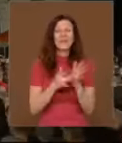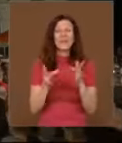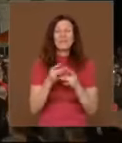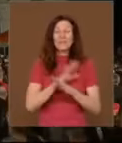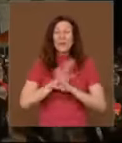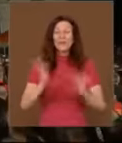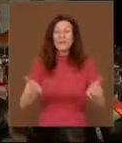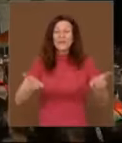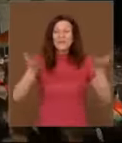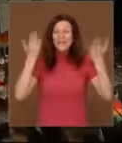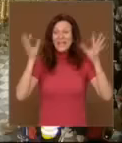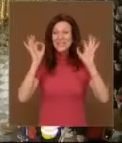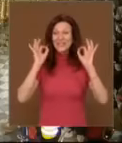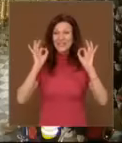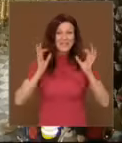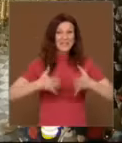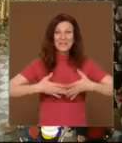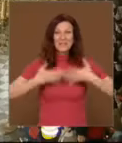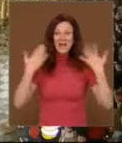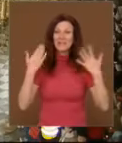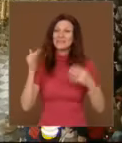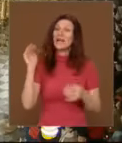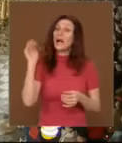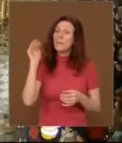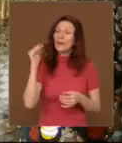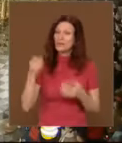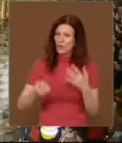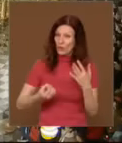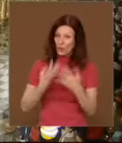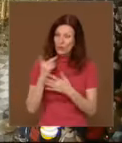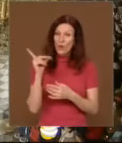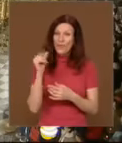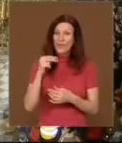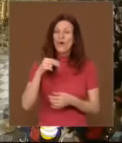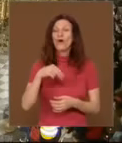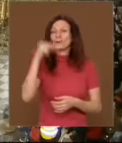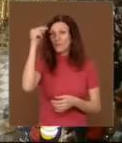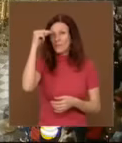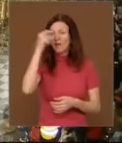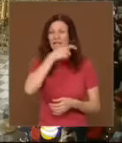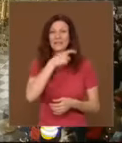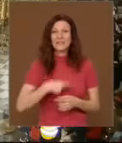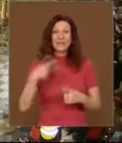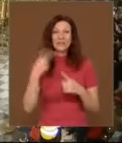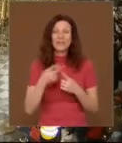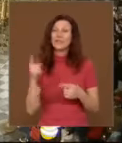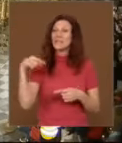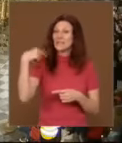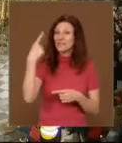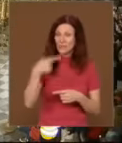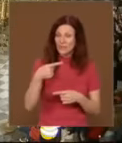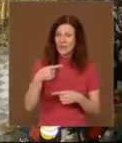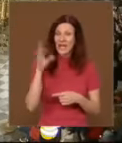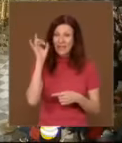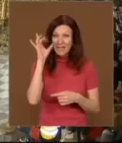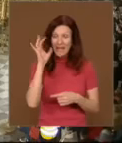Воскресе! Честит празник! Бъдете отново с Българската национална телевизия в утрешния ден,